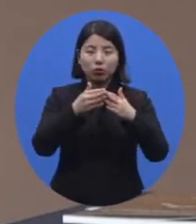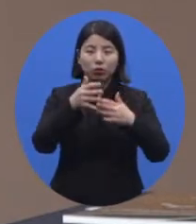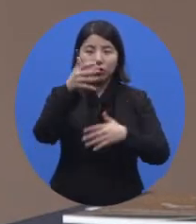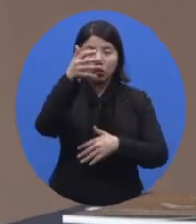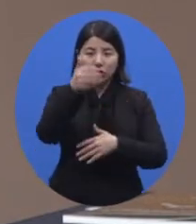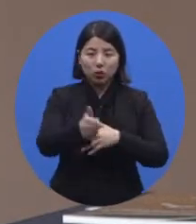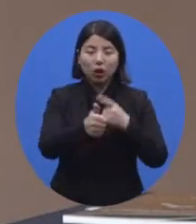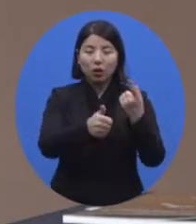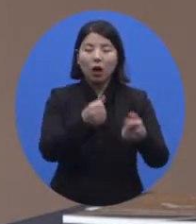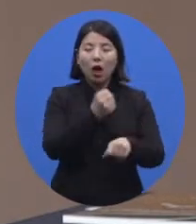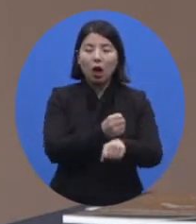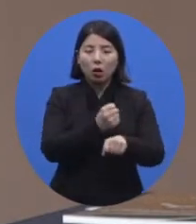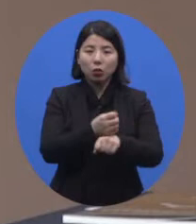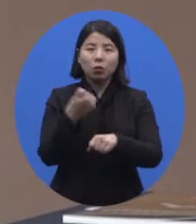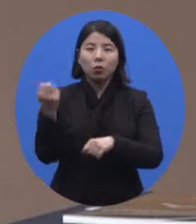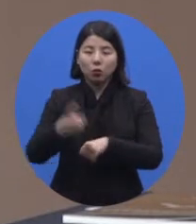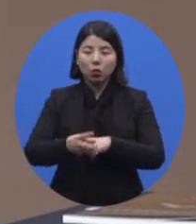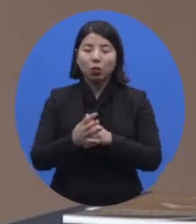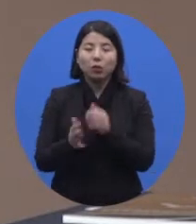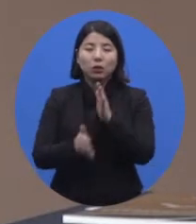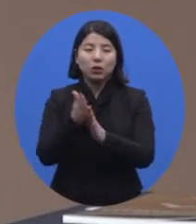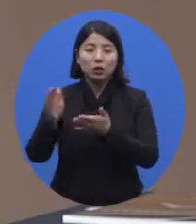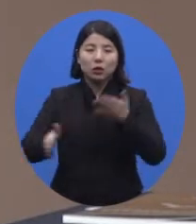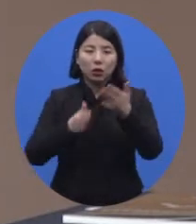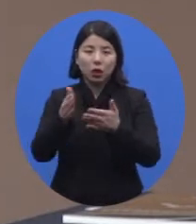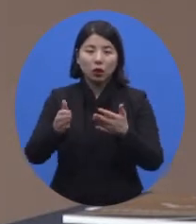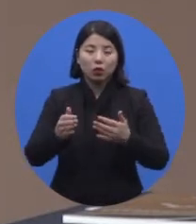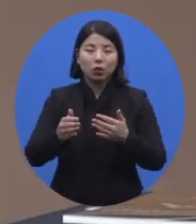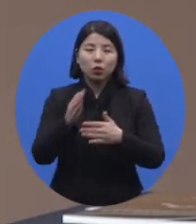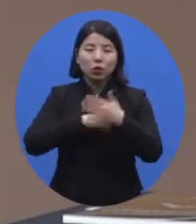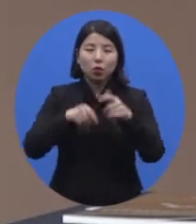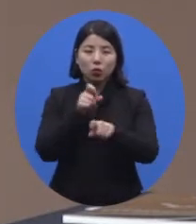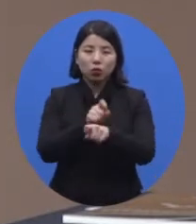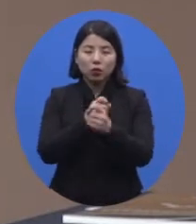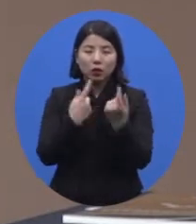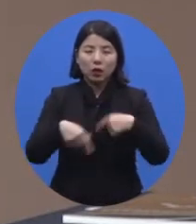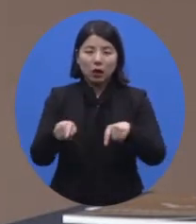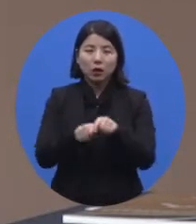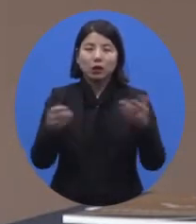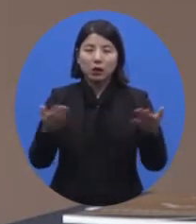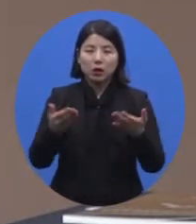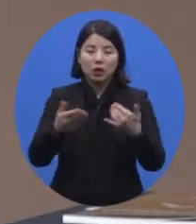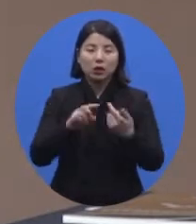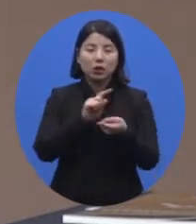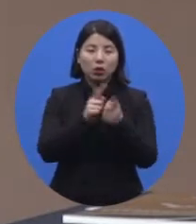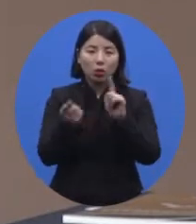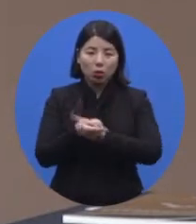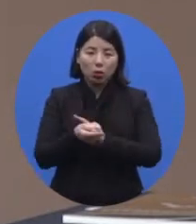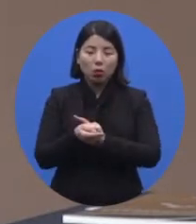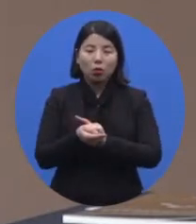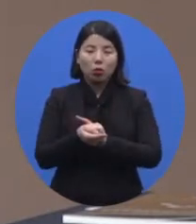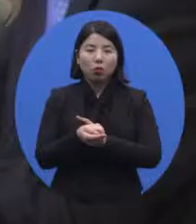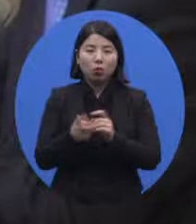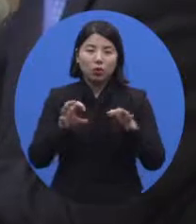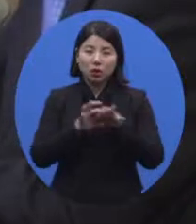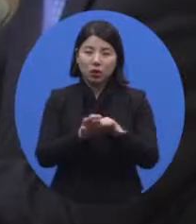하고 정무직으로 하나는 시도에서 이렇게 나간 공무원이 같이 일을 해서 서로 연관관계도